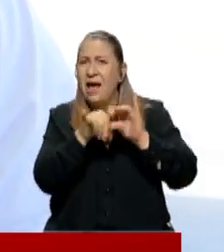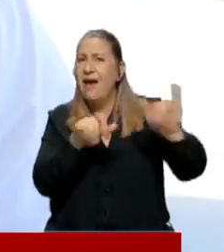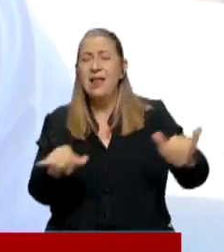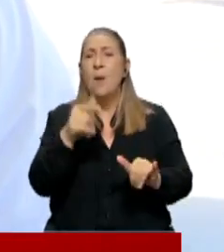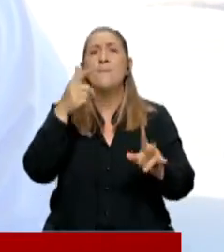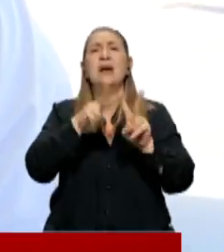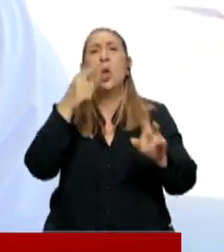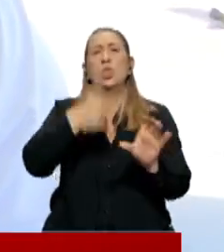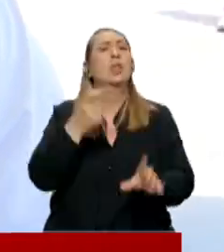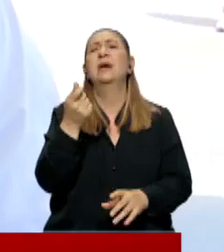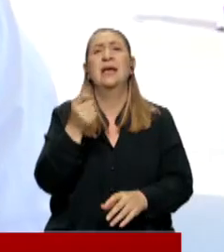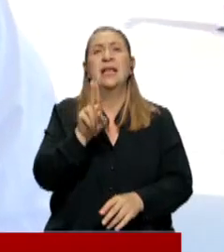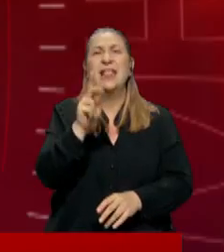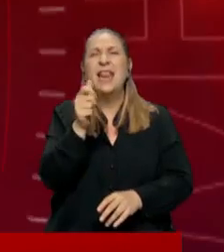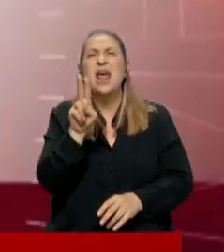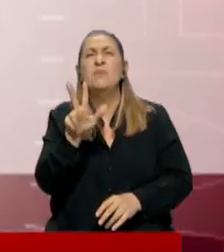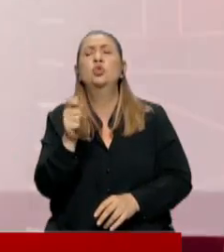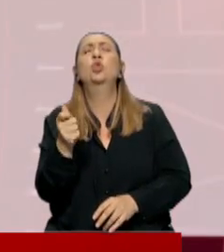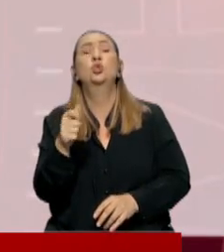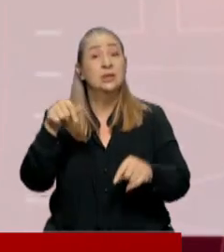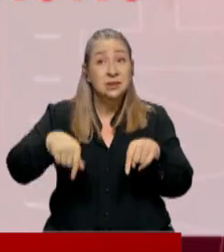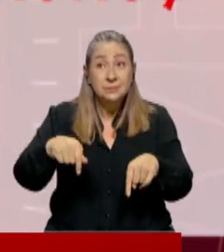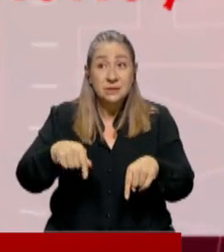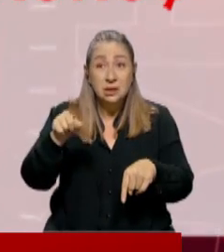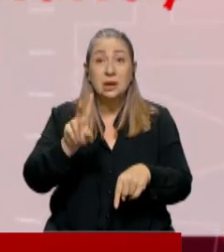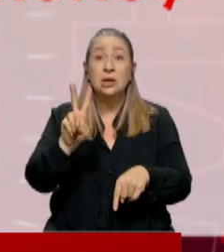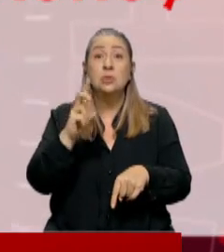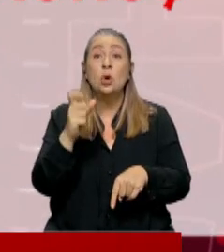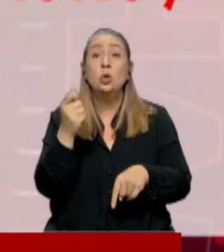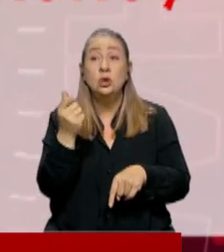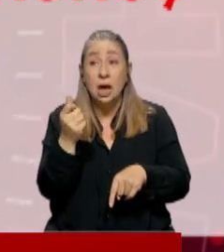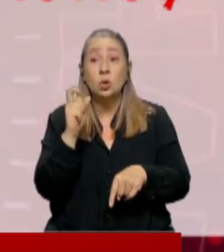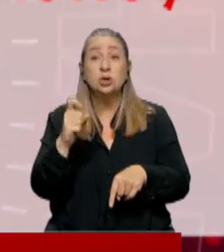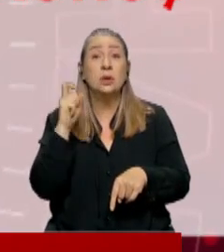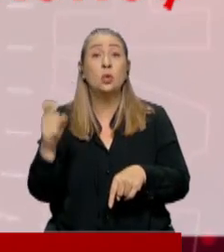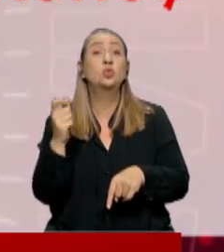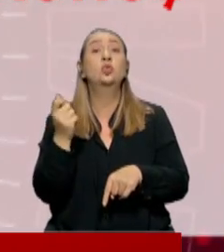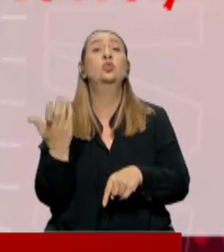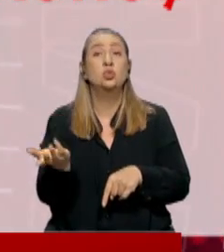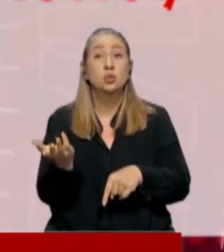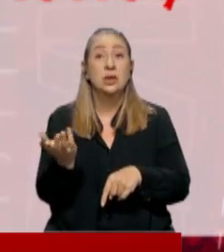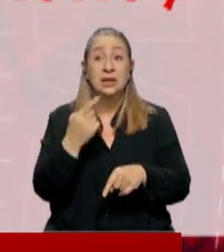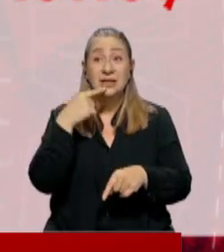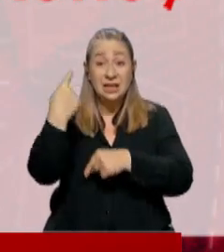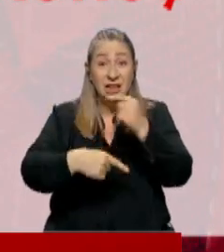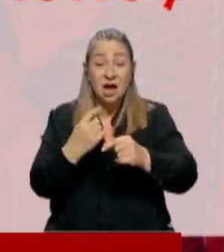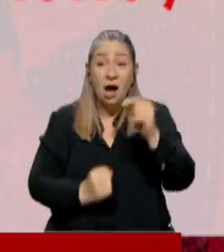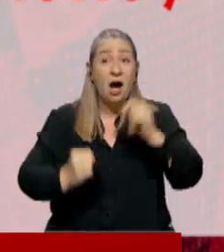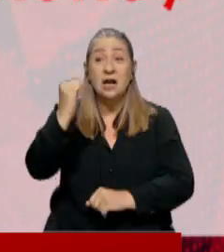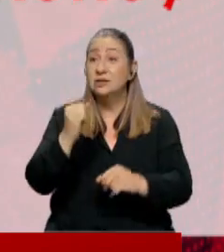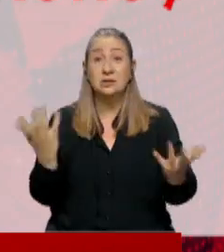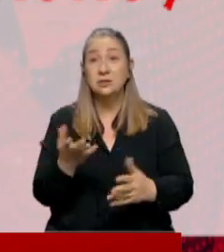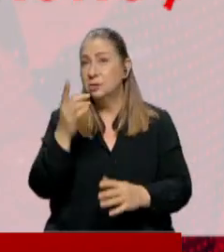motorinin litresi 7 lira 23 kuruştu. Şimdi ise 29 lira 99 kuruş. Yıllık artış oranı